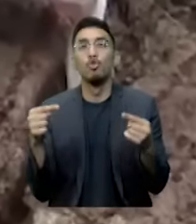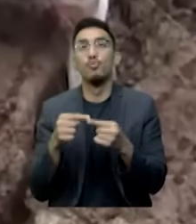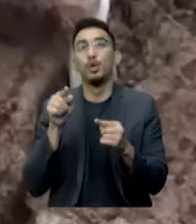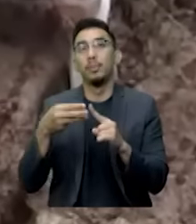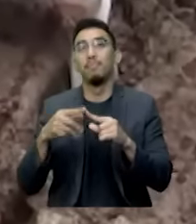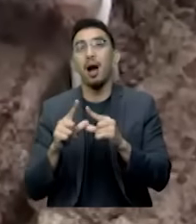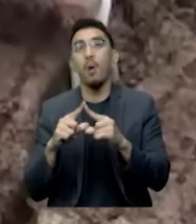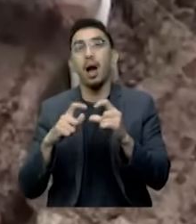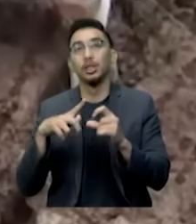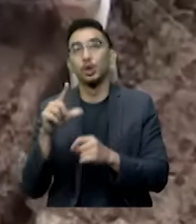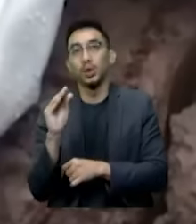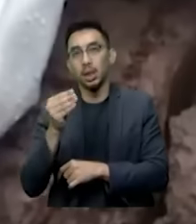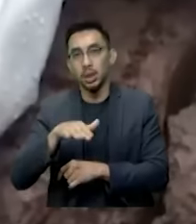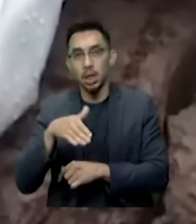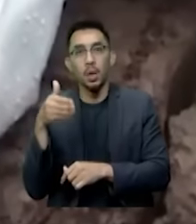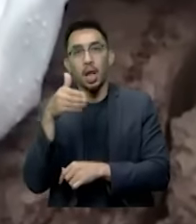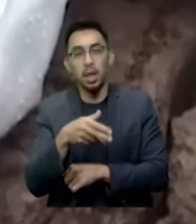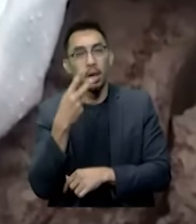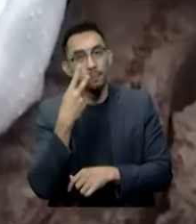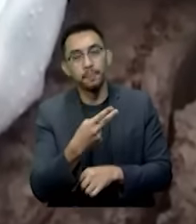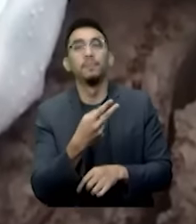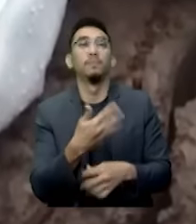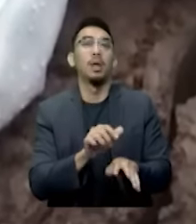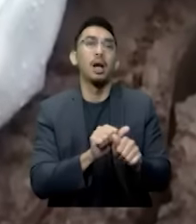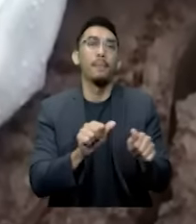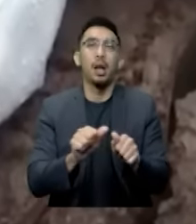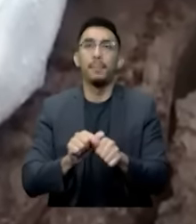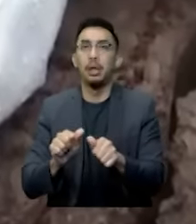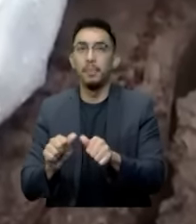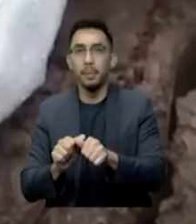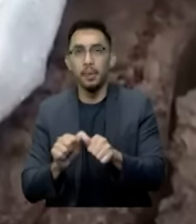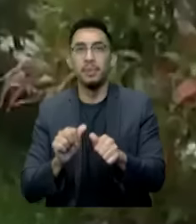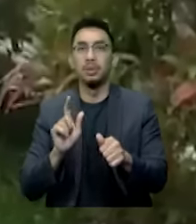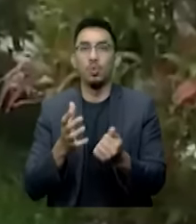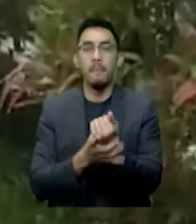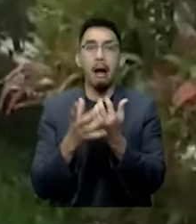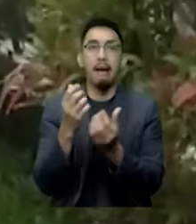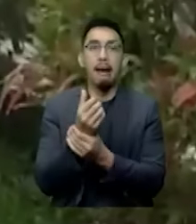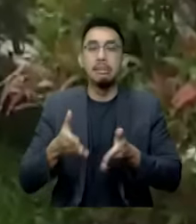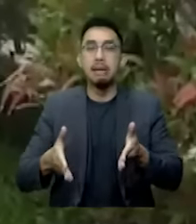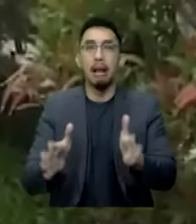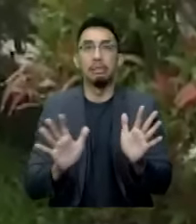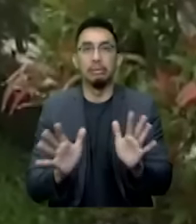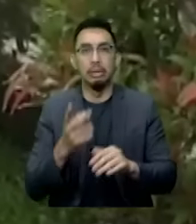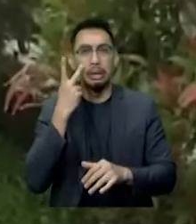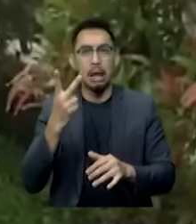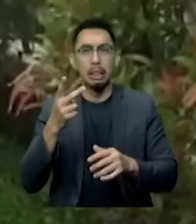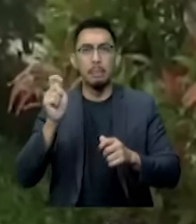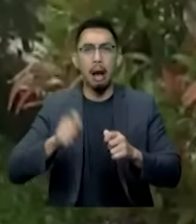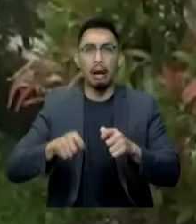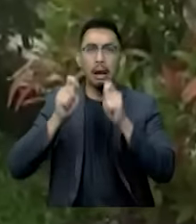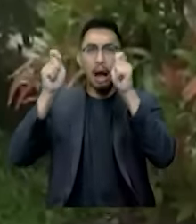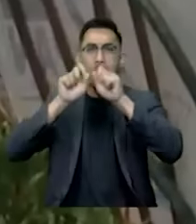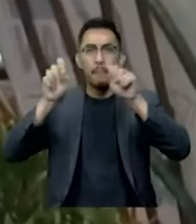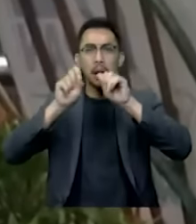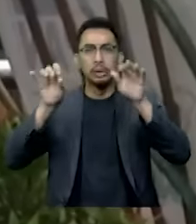Selatan mendatangi lokasi untuk merapikan alat peraga kampanye yang roboh agar tidak membahayakan pengguna jalan. Semrautnya pemasangan alat peraga kampanye